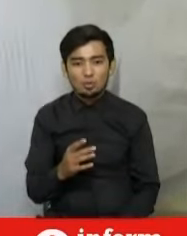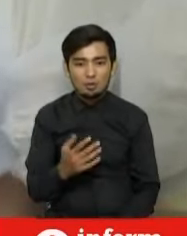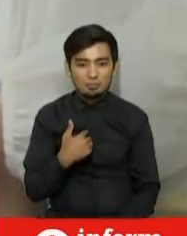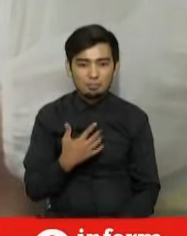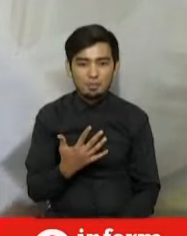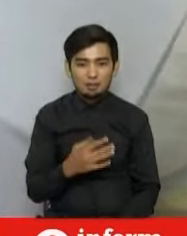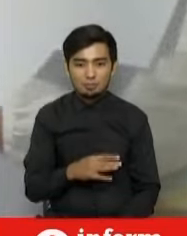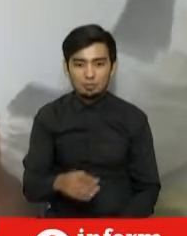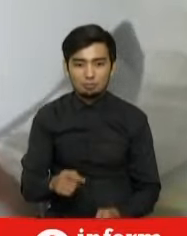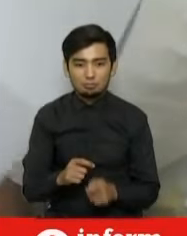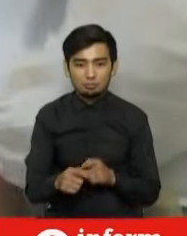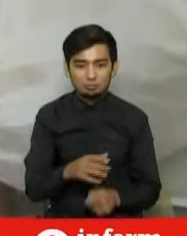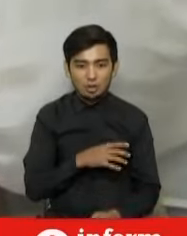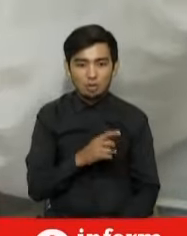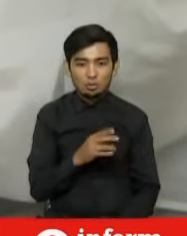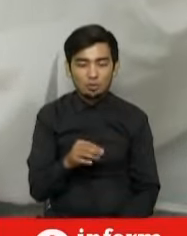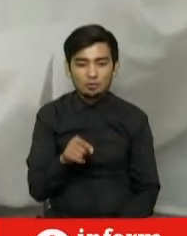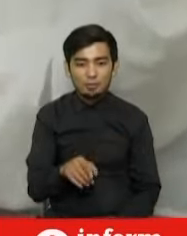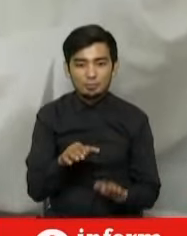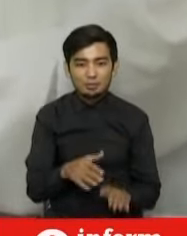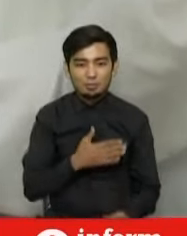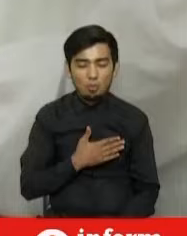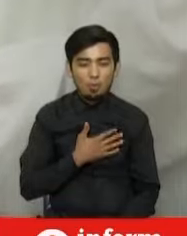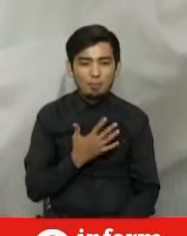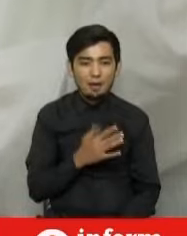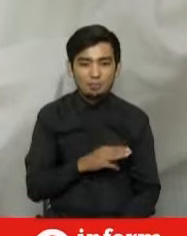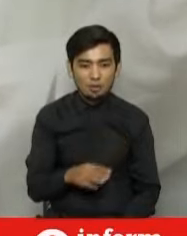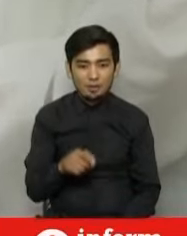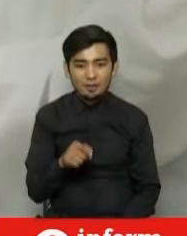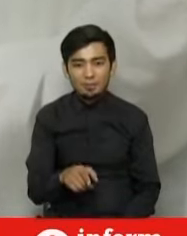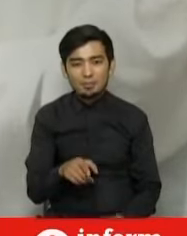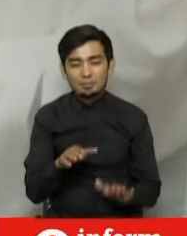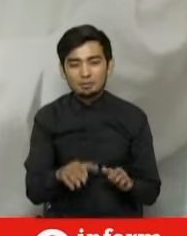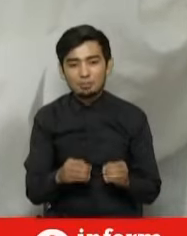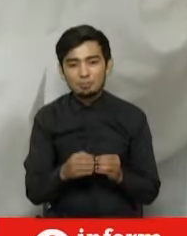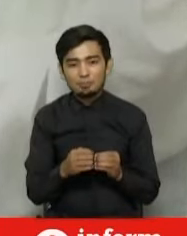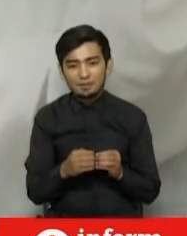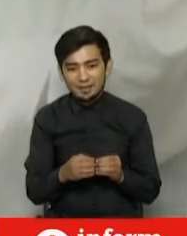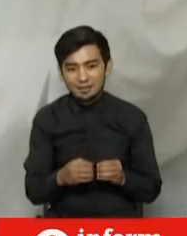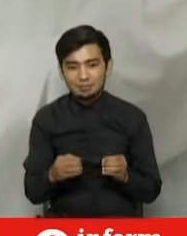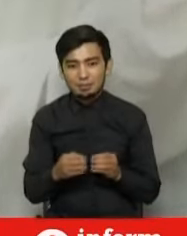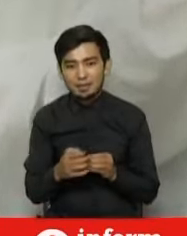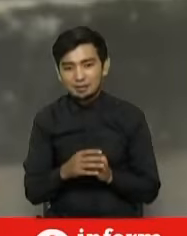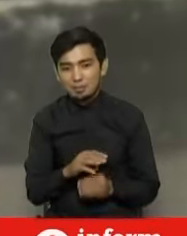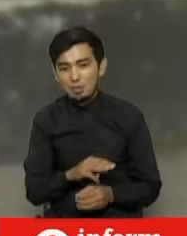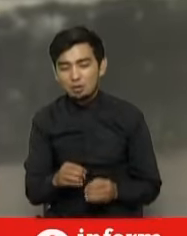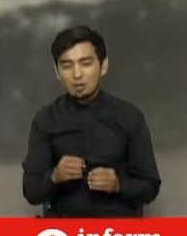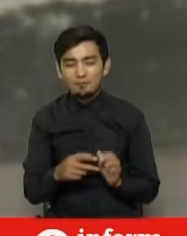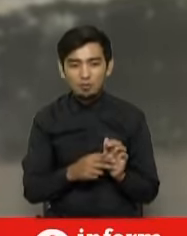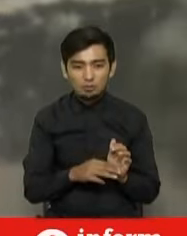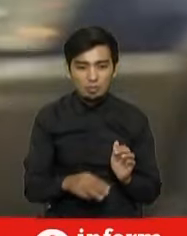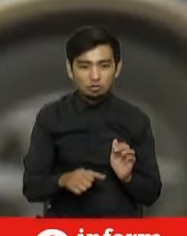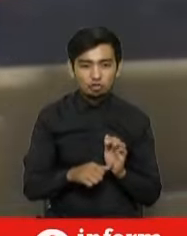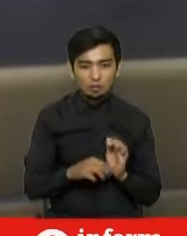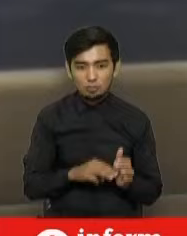миллион теңге қойдым. Бірақ бұл жерде менікі 5 миллион, бұл жерде 15 миллион, 10 миллион, 8 миллион, 6 миллион қойған қыздар да бар